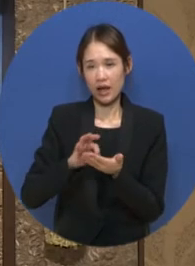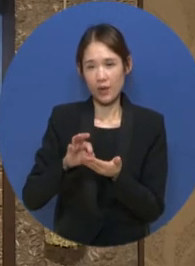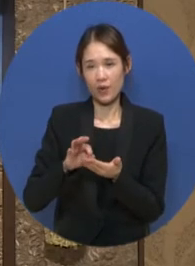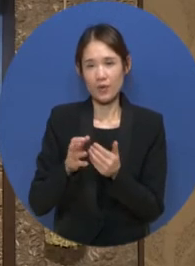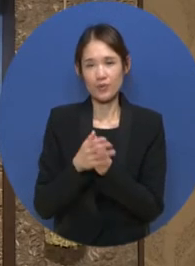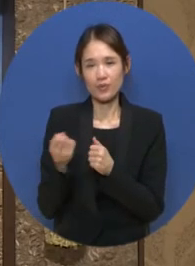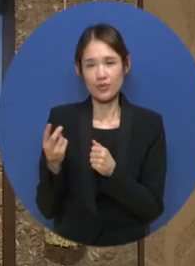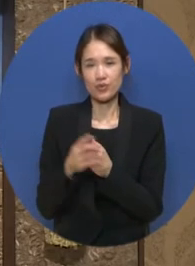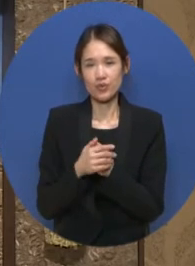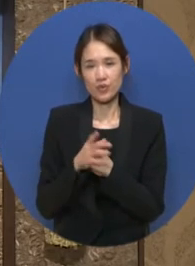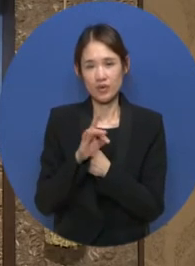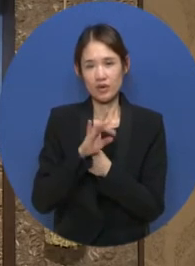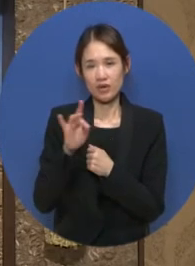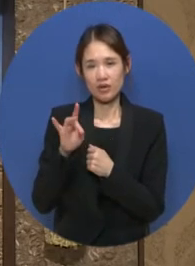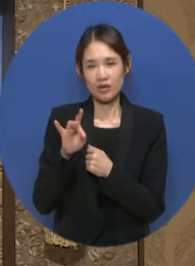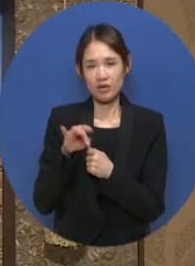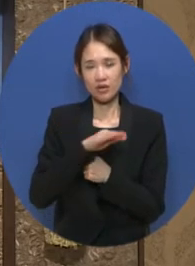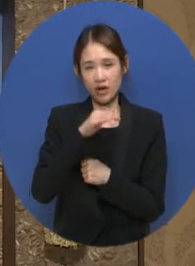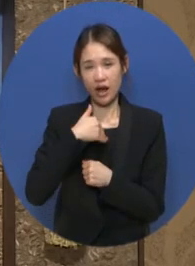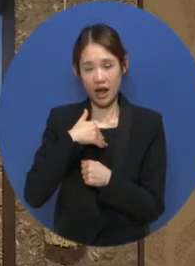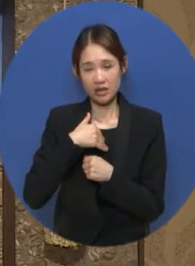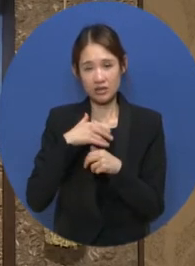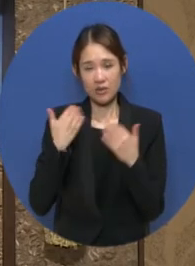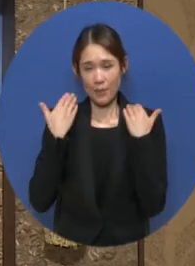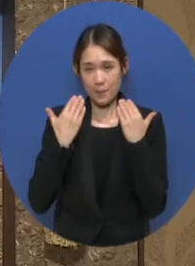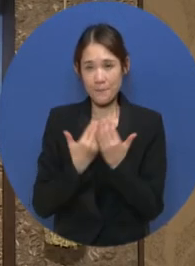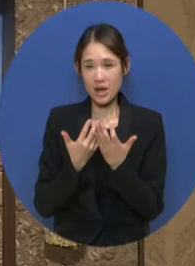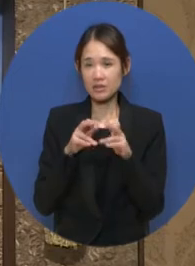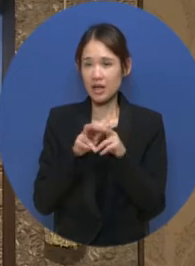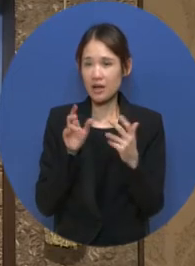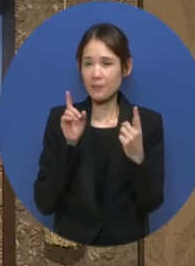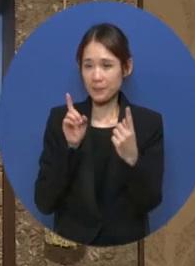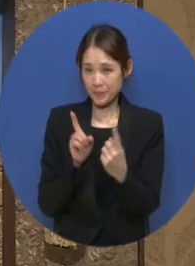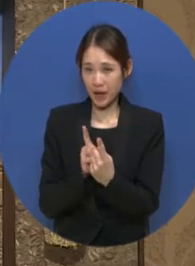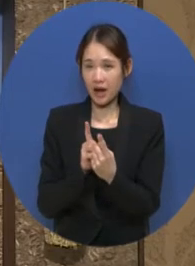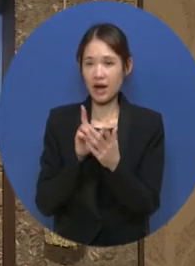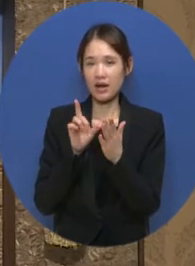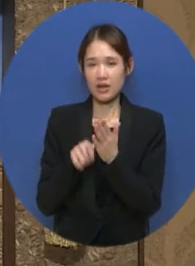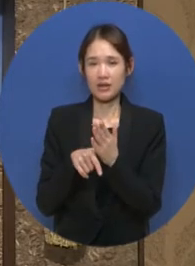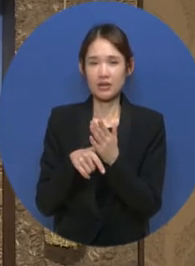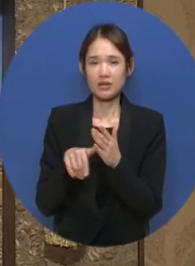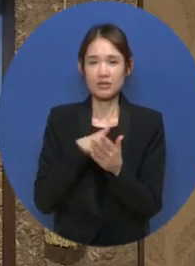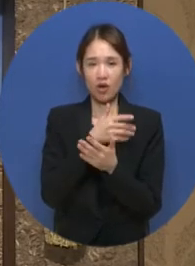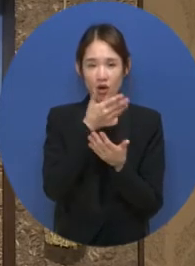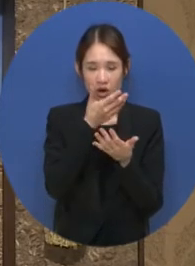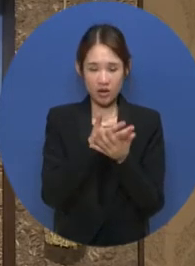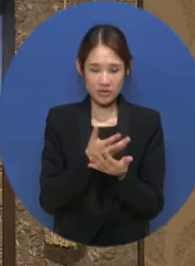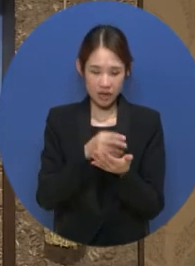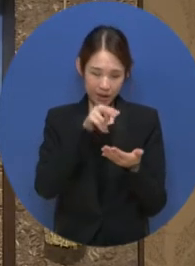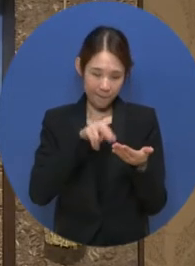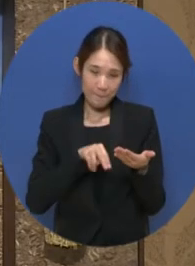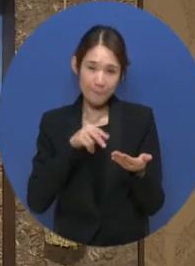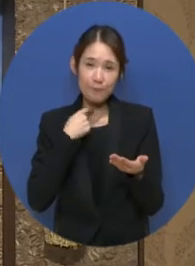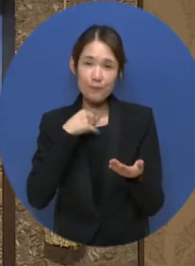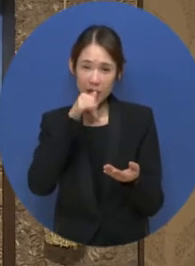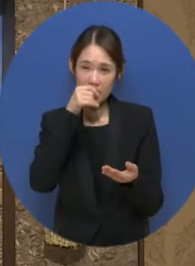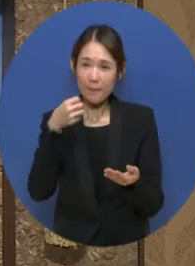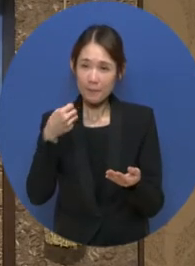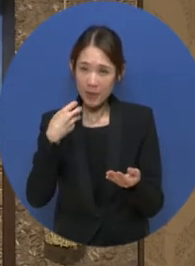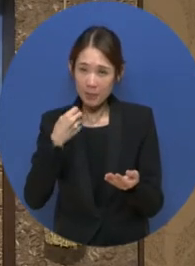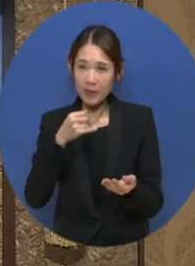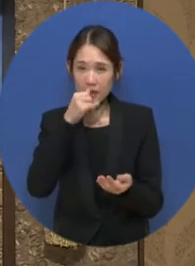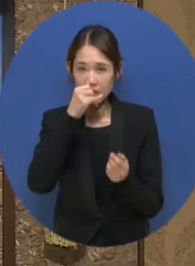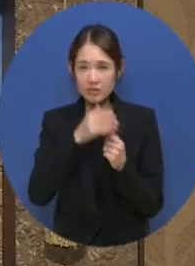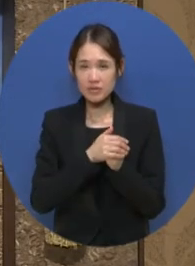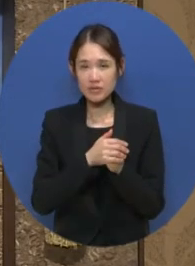이렇게 간혹 이렇게 조금 이제 아시는 제발 때 장애인 당사자 분들을 조금 만났을 때 이제 제가 만든 자료를 봤다 라고 이렇게 얘기하시는 분들도